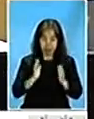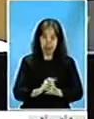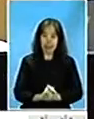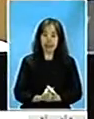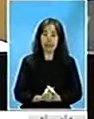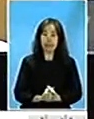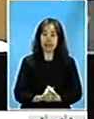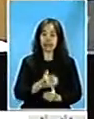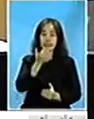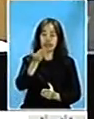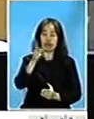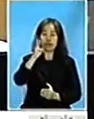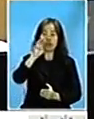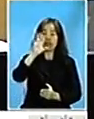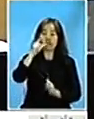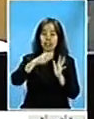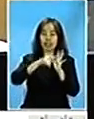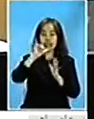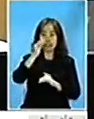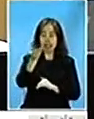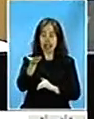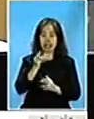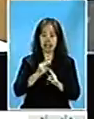เชิญท่านวรชัยเหมะครับ